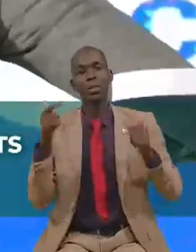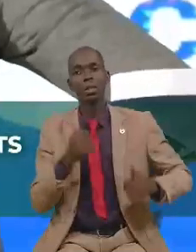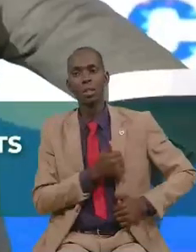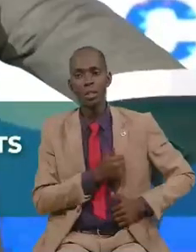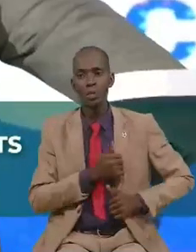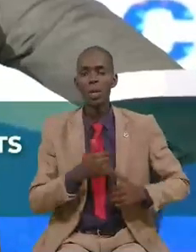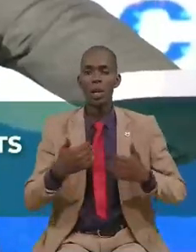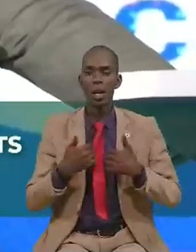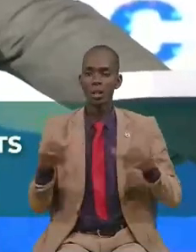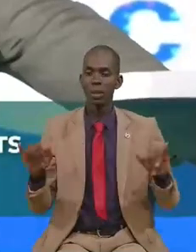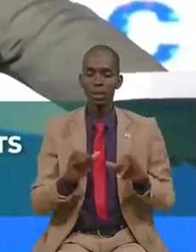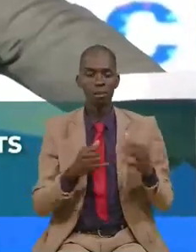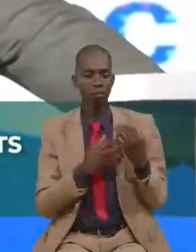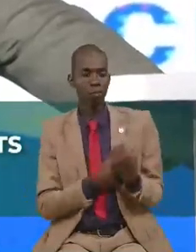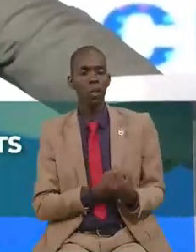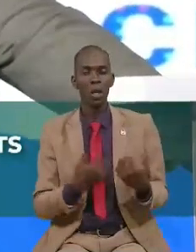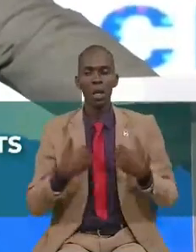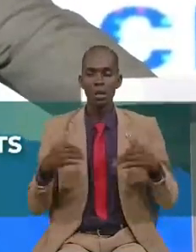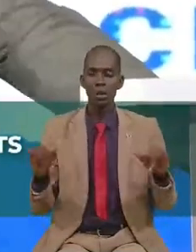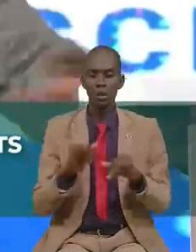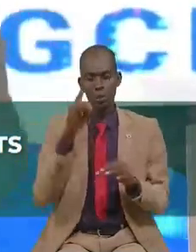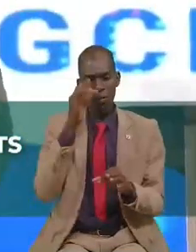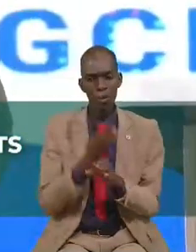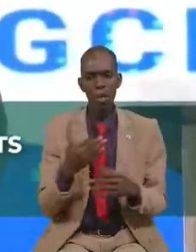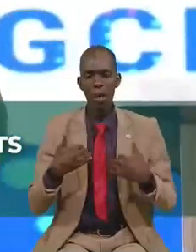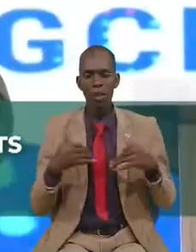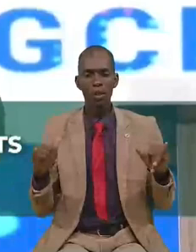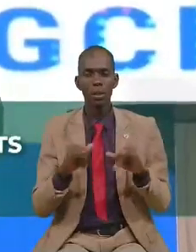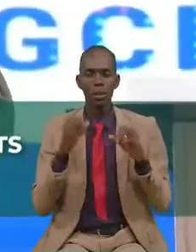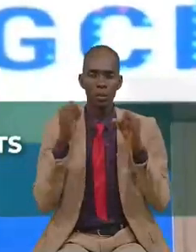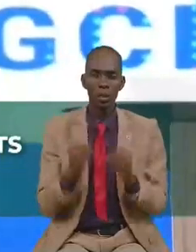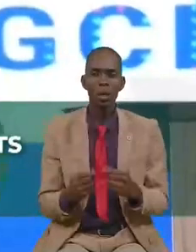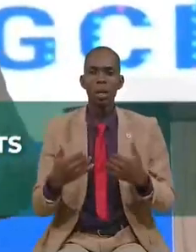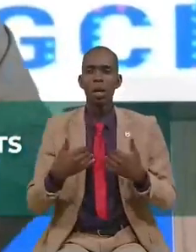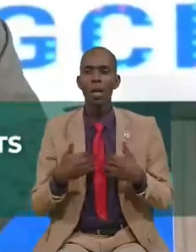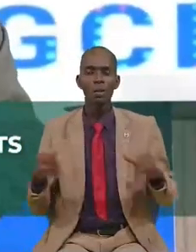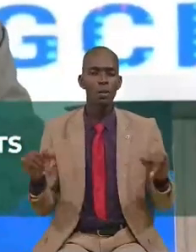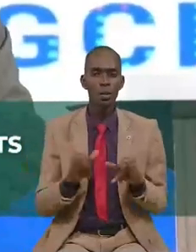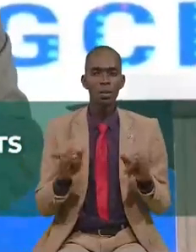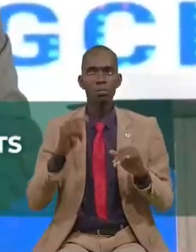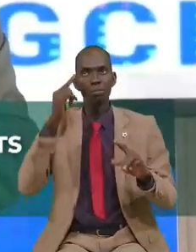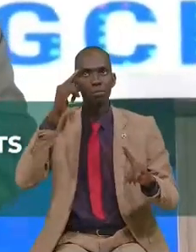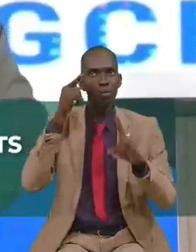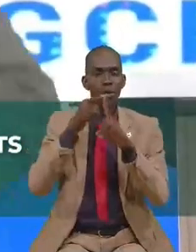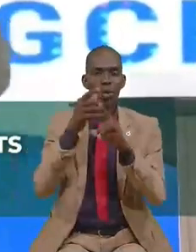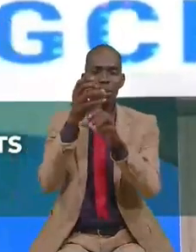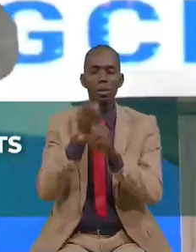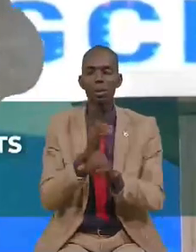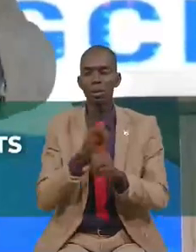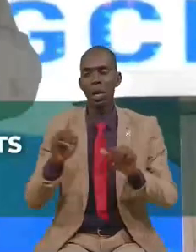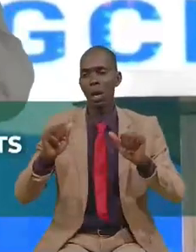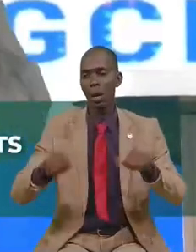la même confiance, a la même foi, a la même puissance, avait ce même esprit, cette